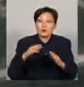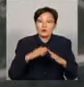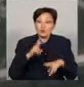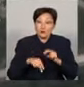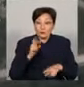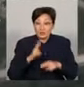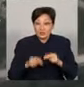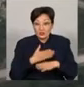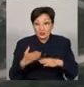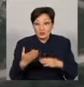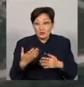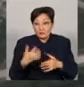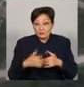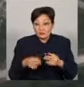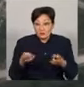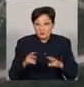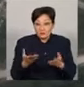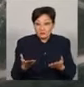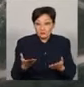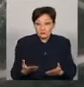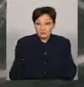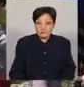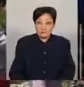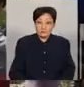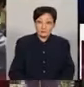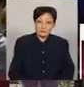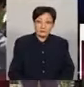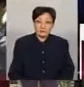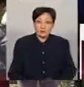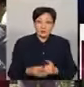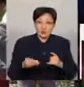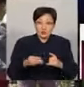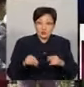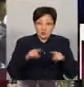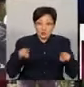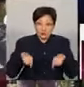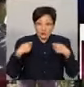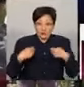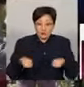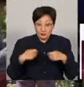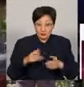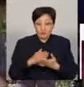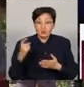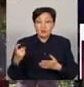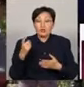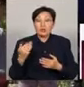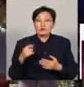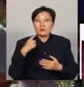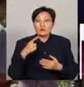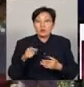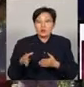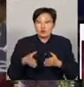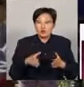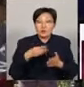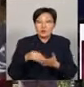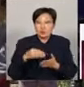салынып біткен соң екі ортада қалғандарын ұққан. Иә, сатылып кеткен. Қазір иесі айтып жатыр, жерді жаңа жолды сатып